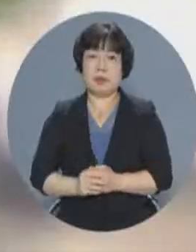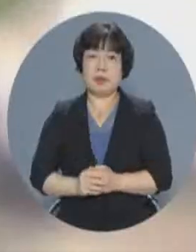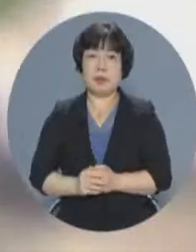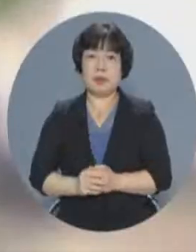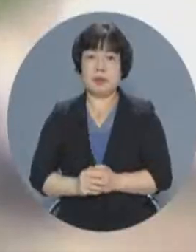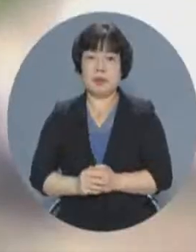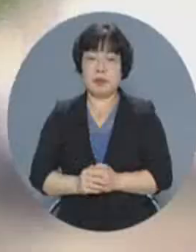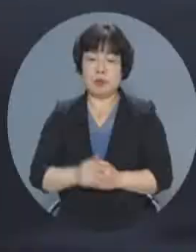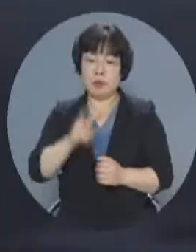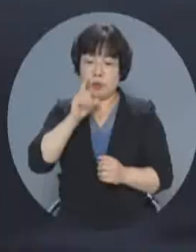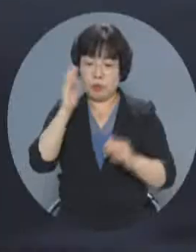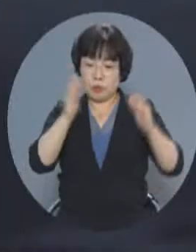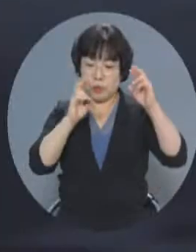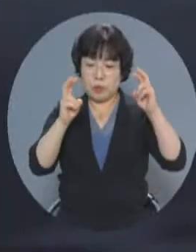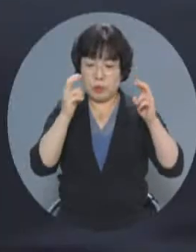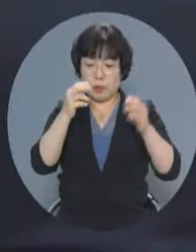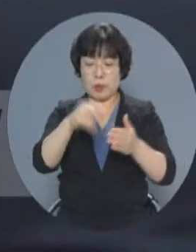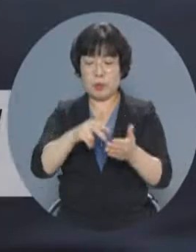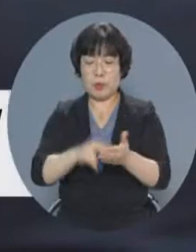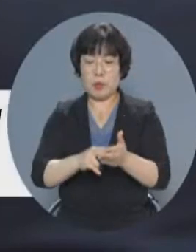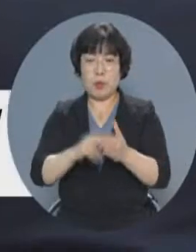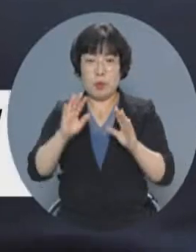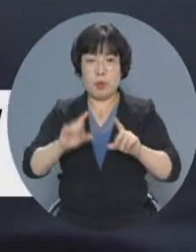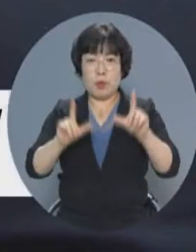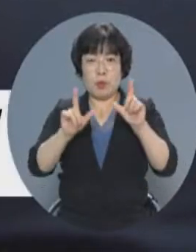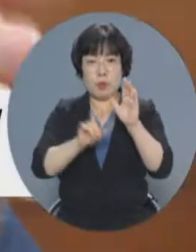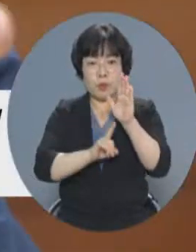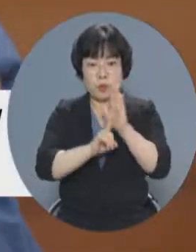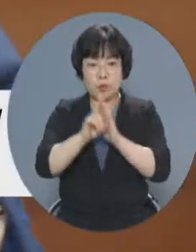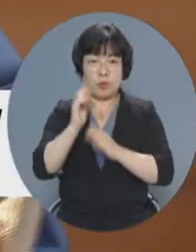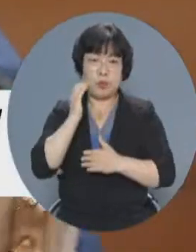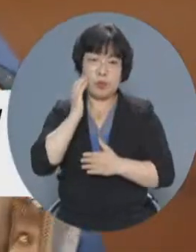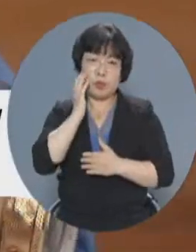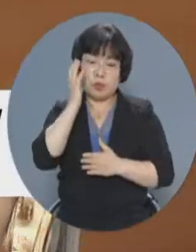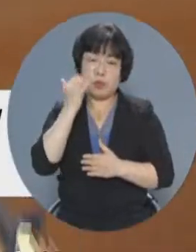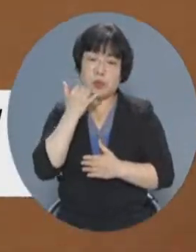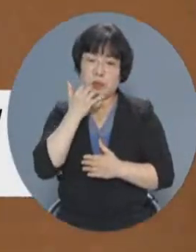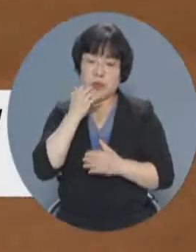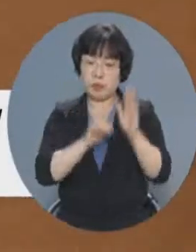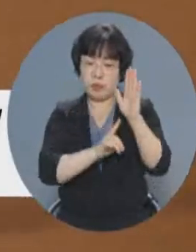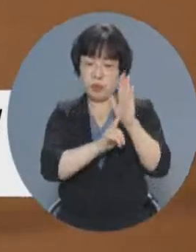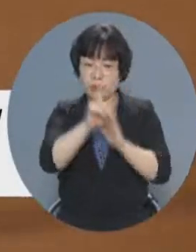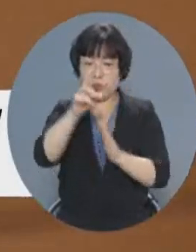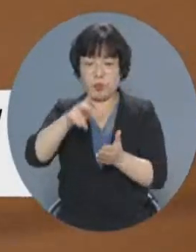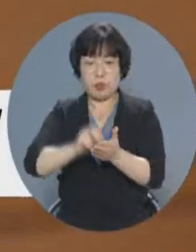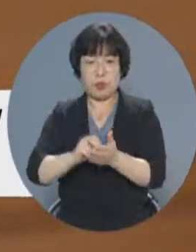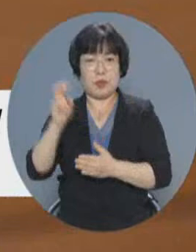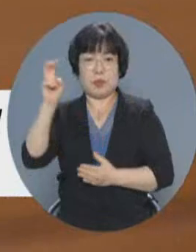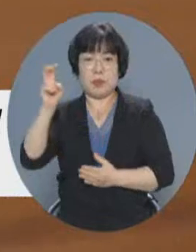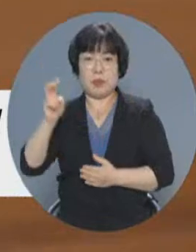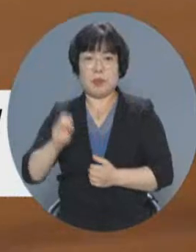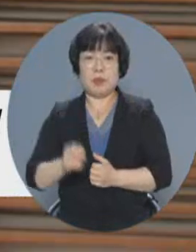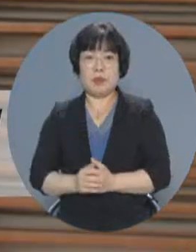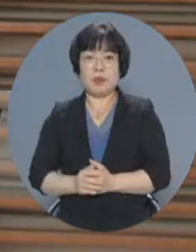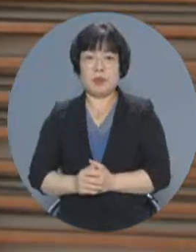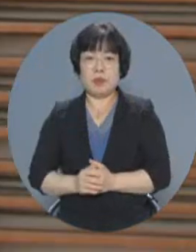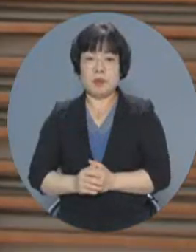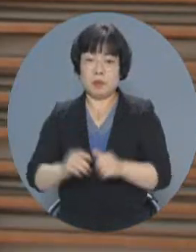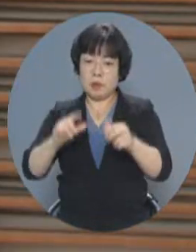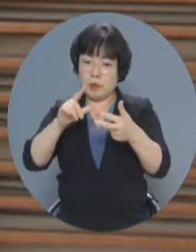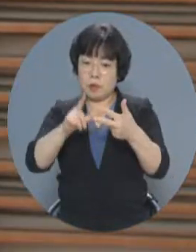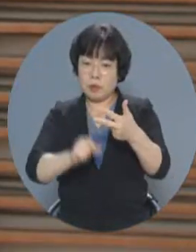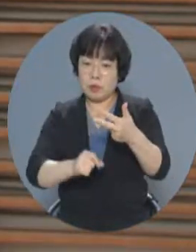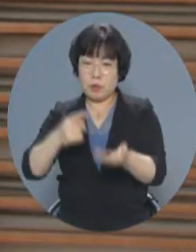수자원 공사 측은 올해 유난히 심각한 상황의 녹조가 이상 고온 현상 때문으로 추정하고 있습니다. 7월